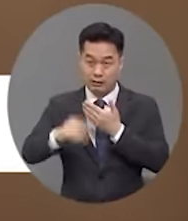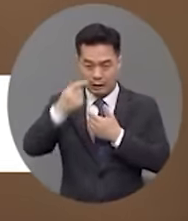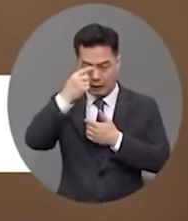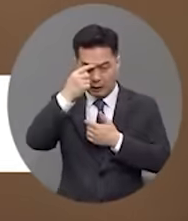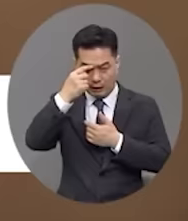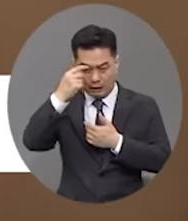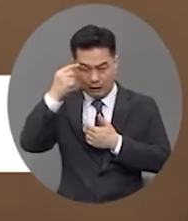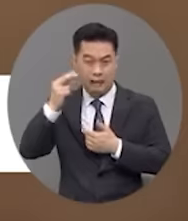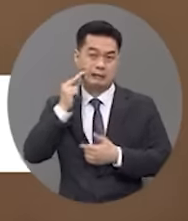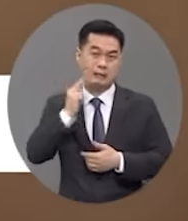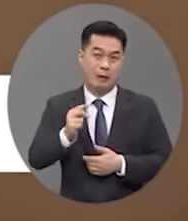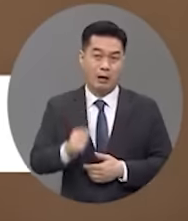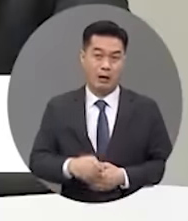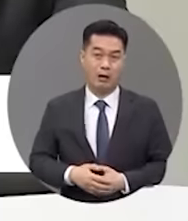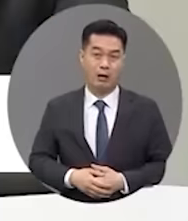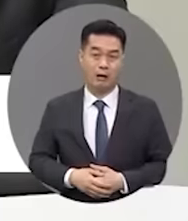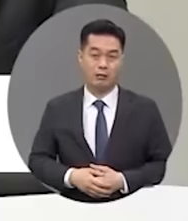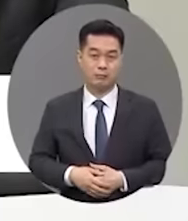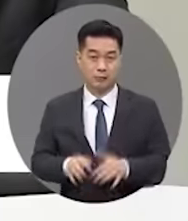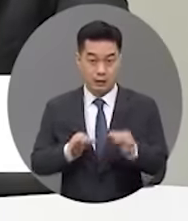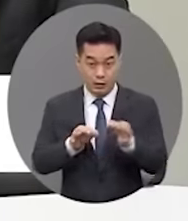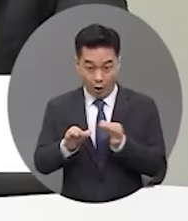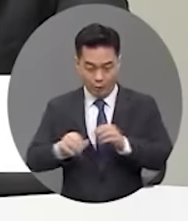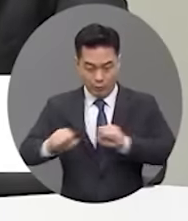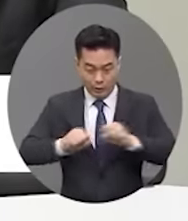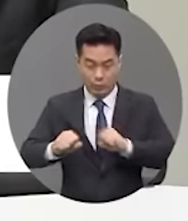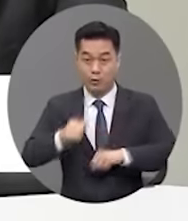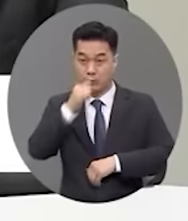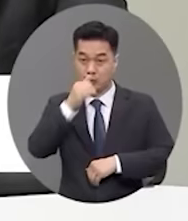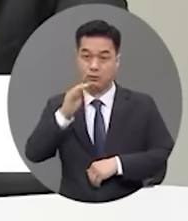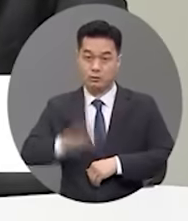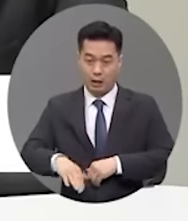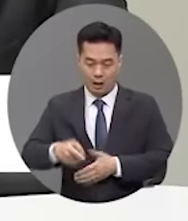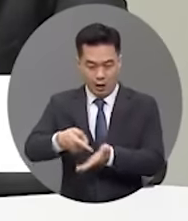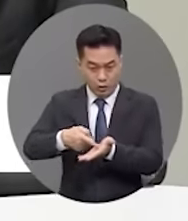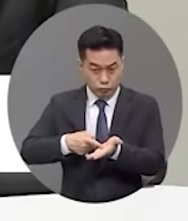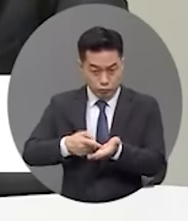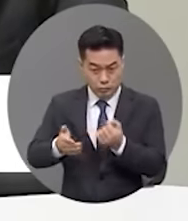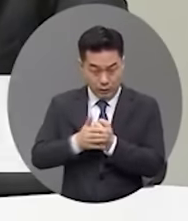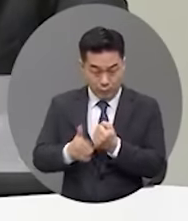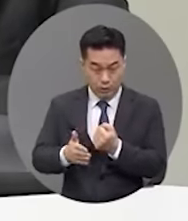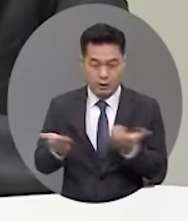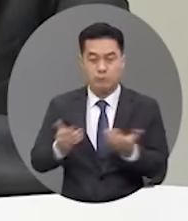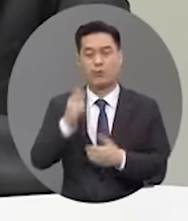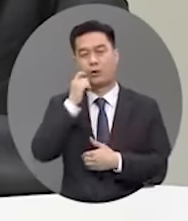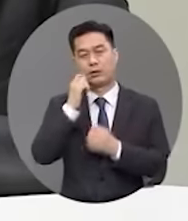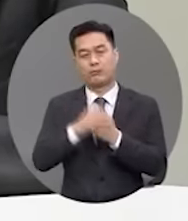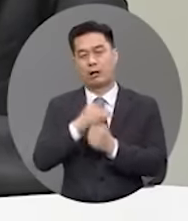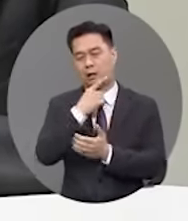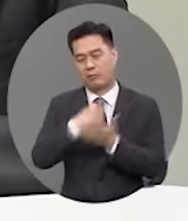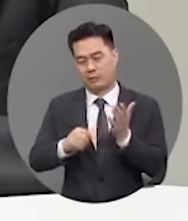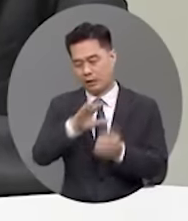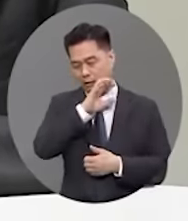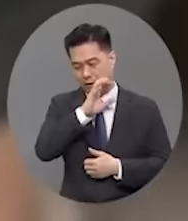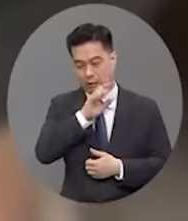흉터처럼 남아있습니다. 영업직을 하던 이 여성은 수술 후 거의 일을 하지 못했다며 피해를